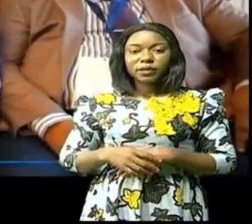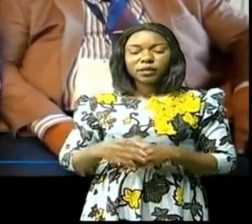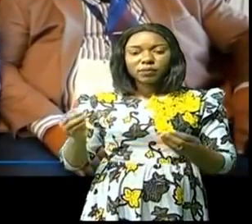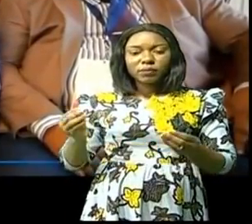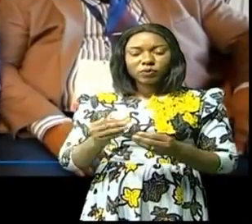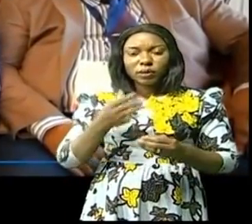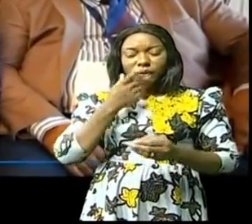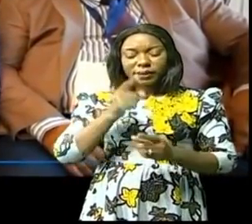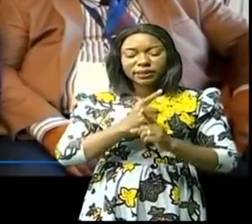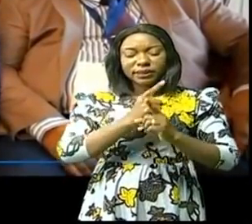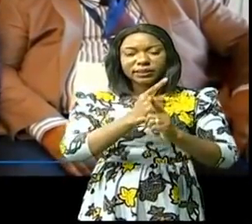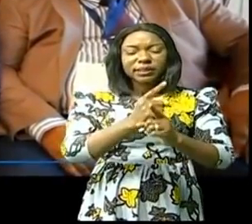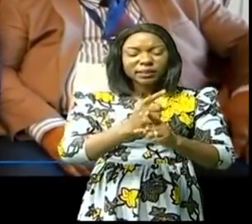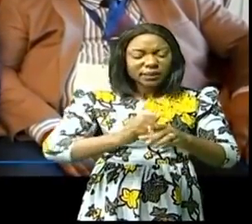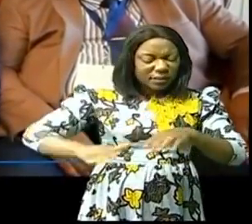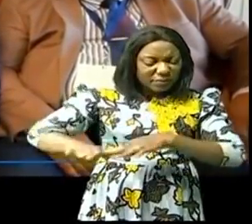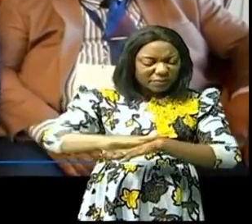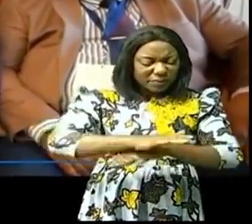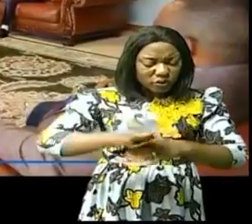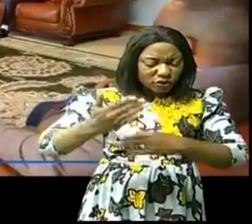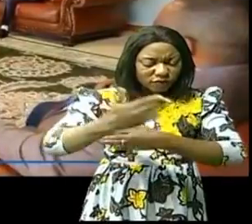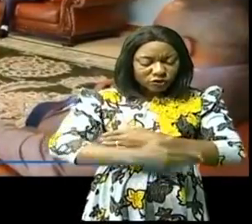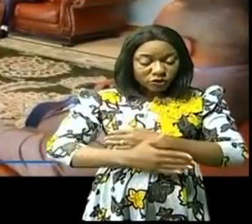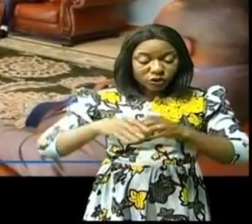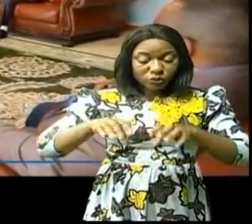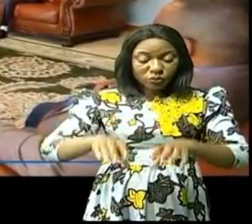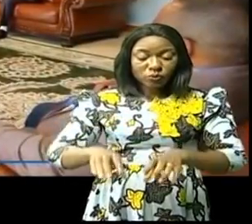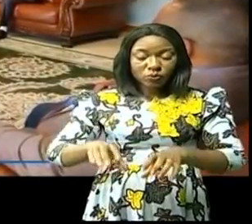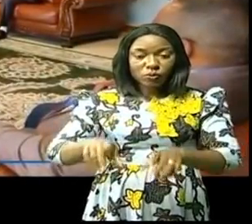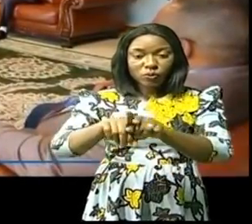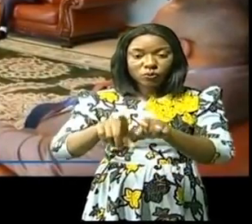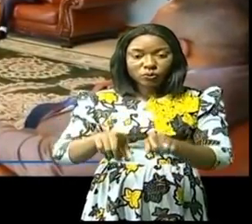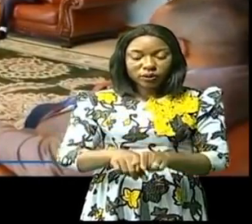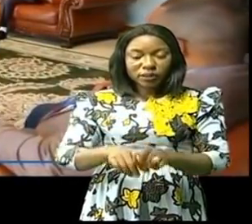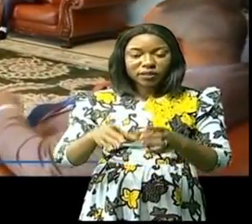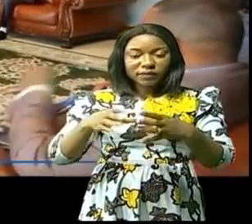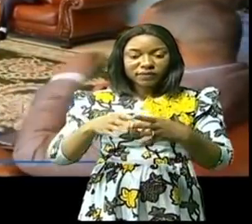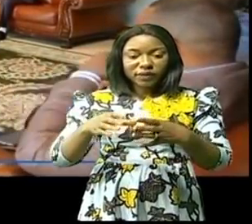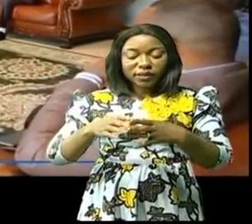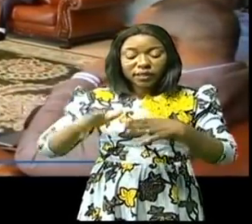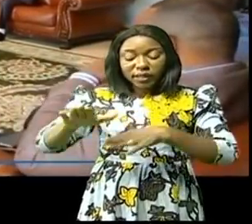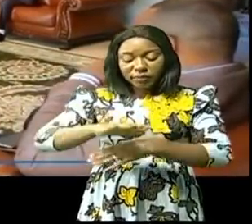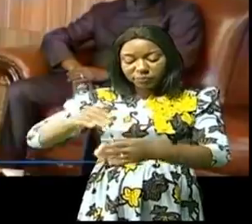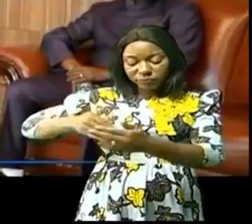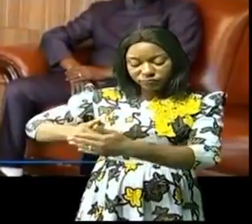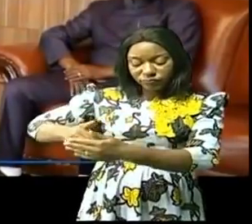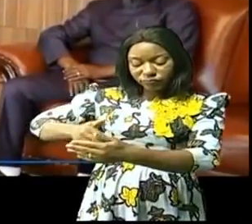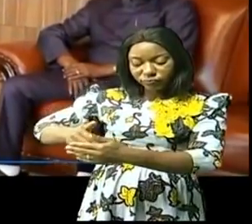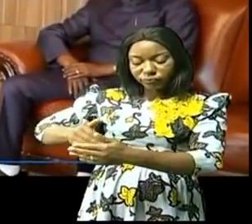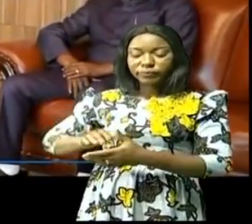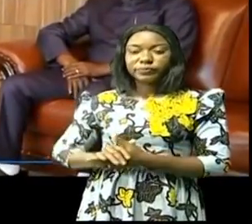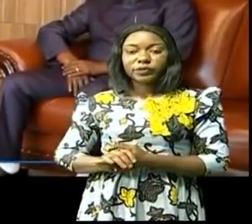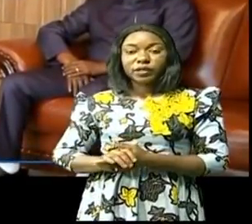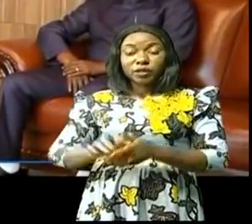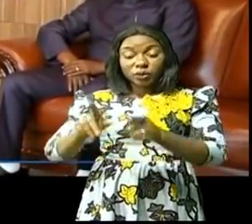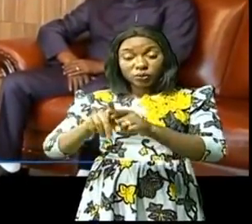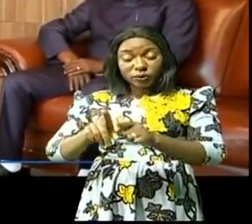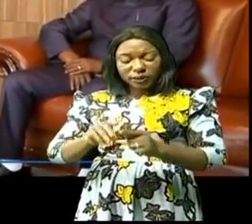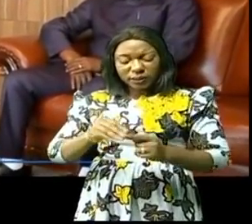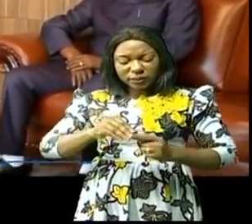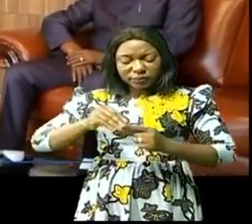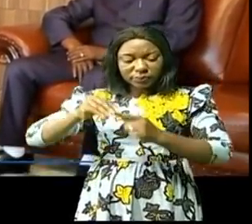la sécurité dans toutes les frontières de la RDC, particulièrement avec les pays d'Akaïmbe Ishelema, est une